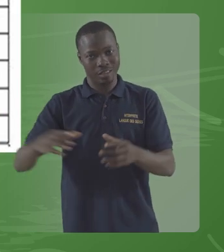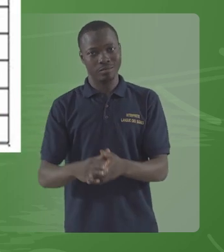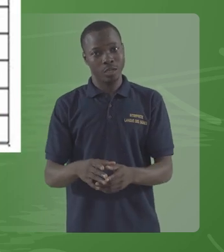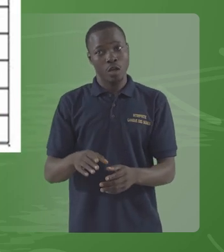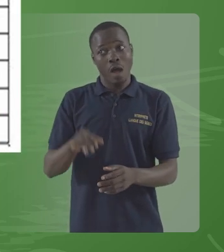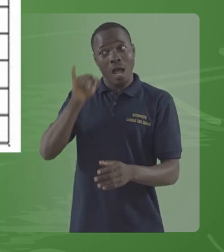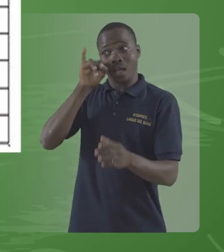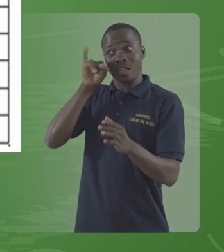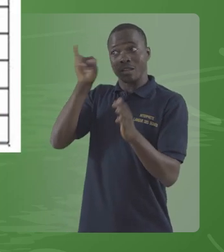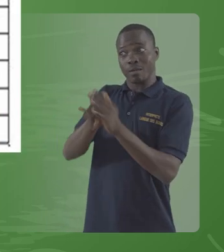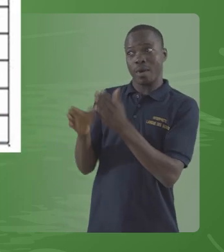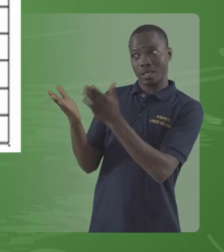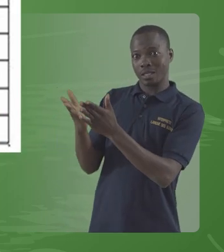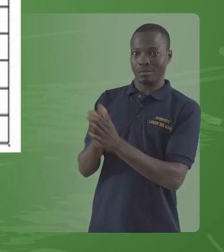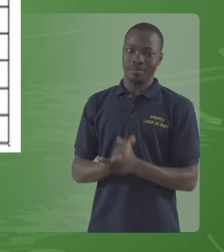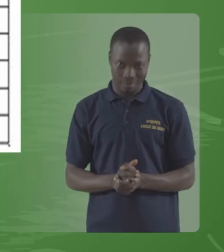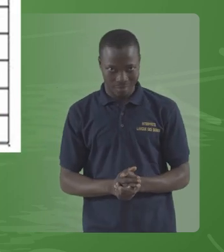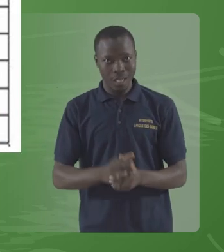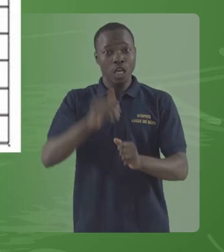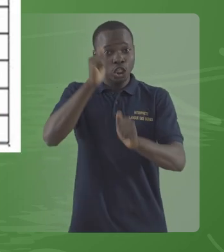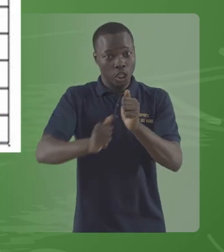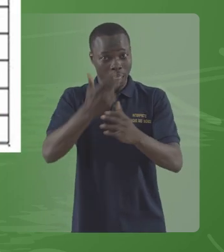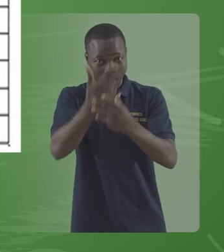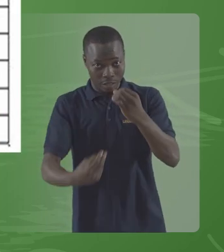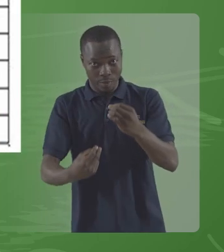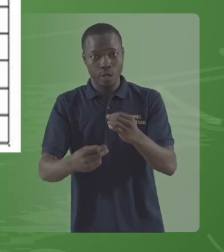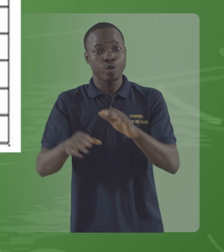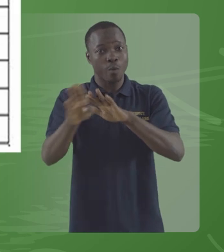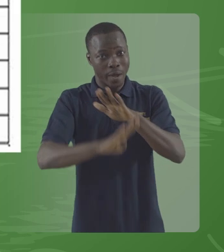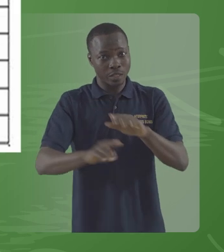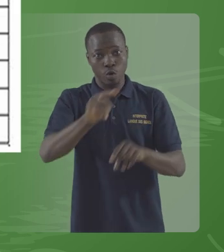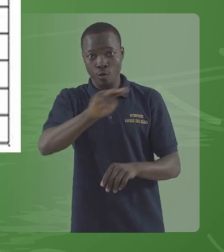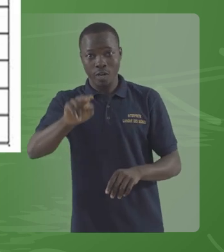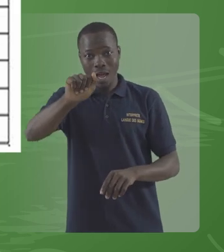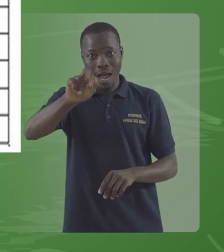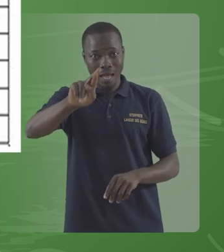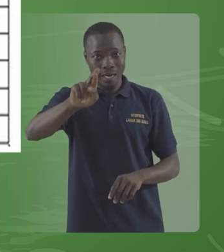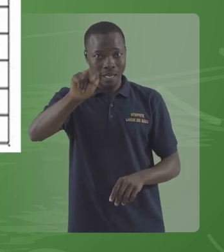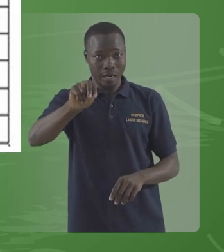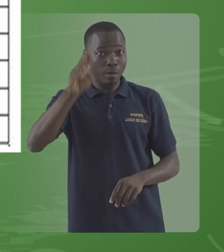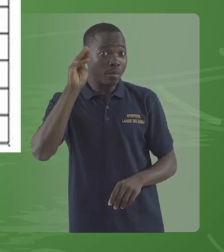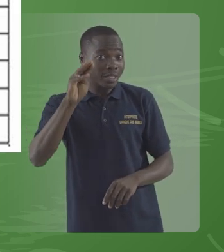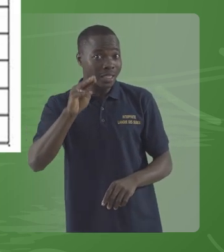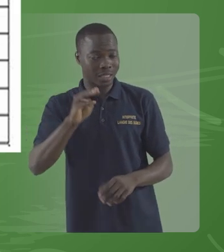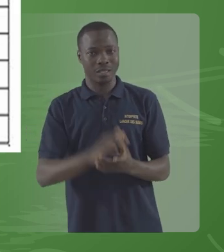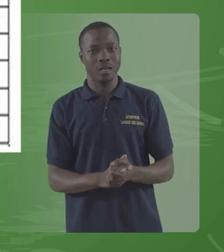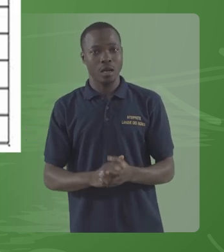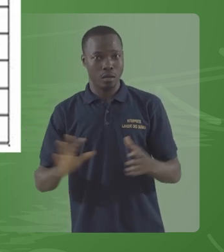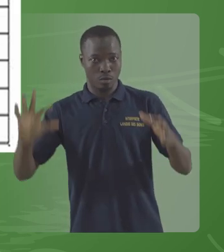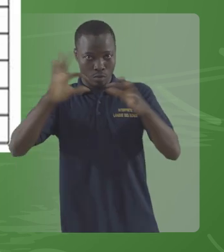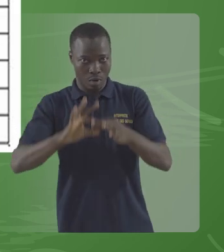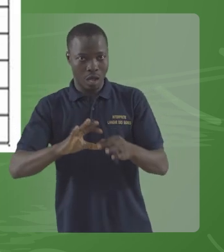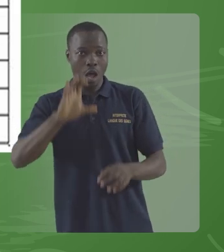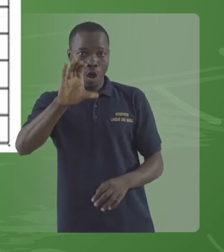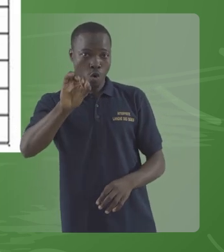Sachant que chaque triplet de base au niveau de l'ARN messager correspond à un